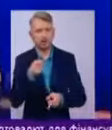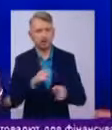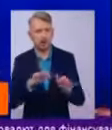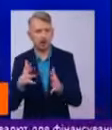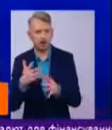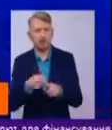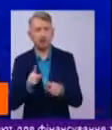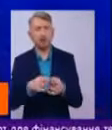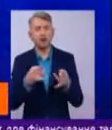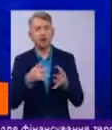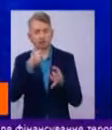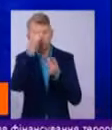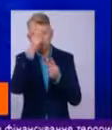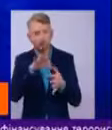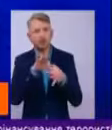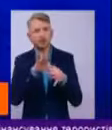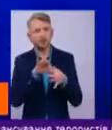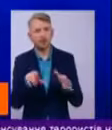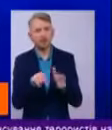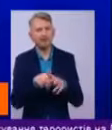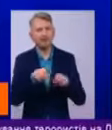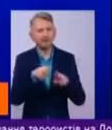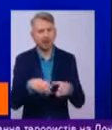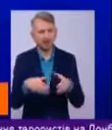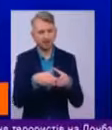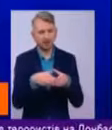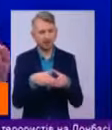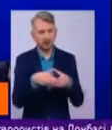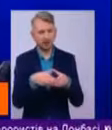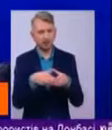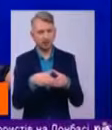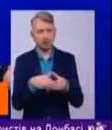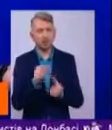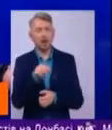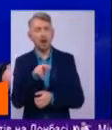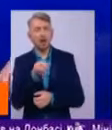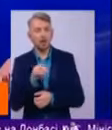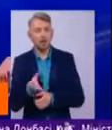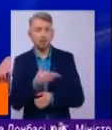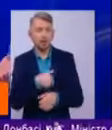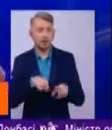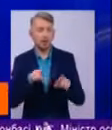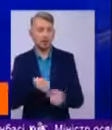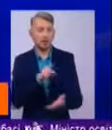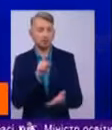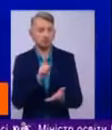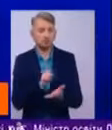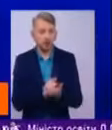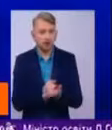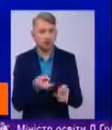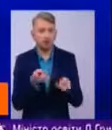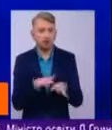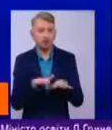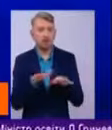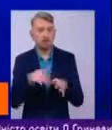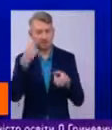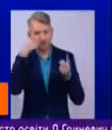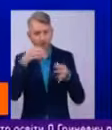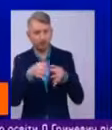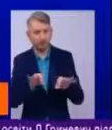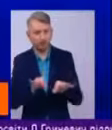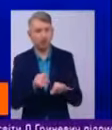От, це просто культура співпраці з експертним середовищем. От, ну, але ми також маємо залишати якесь місце творчої свободи,